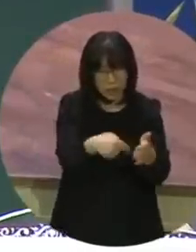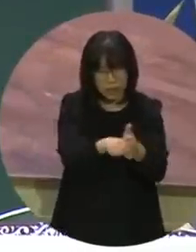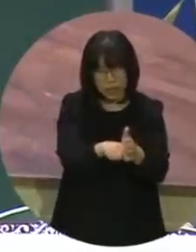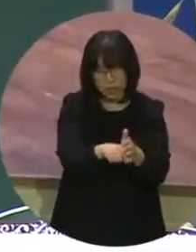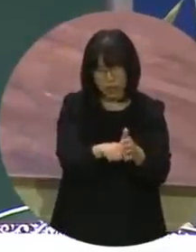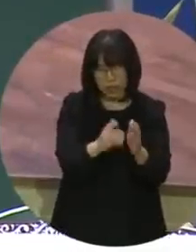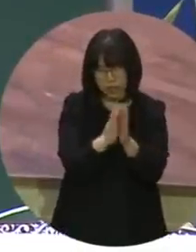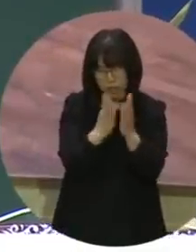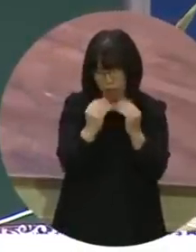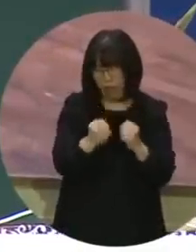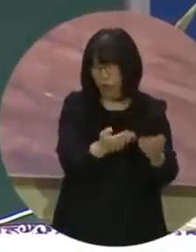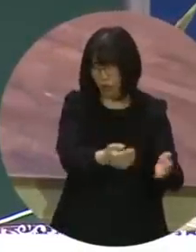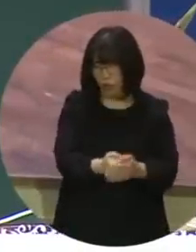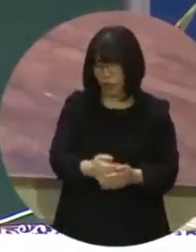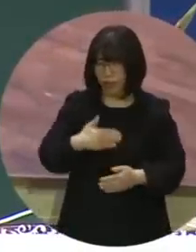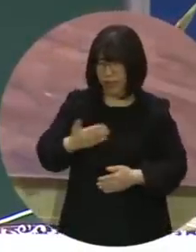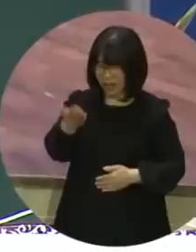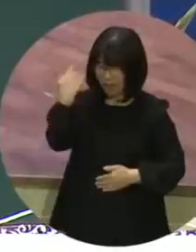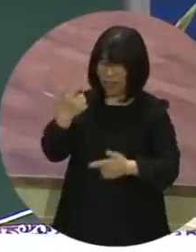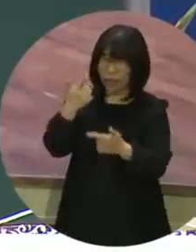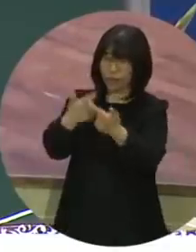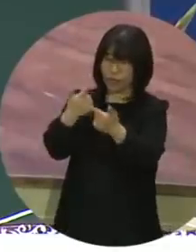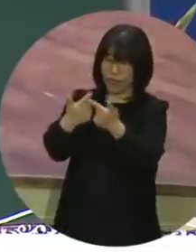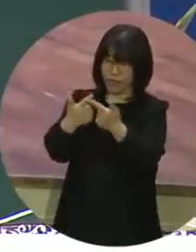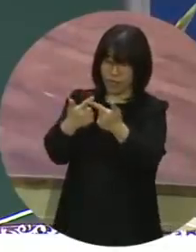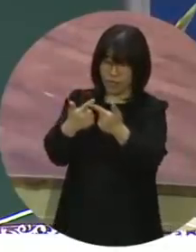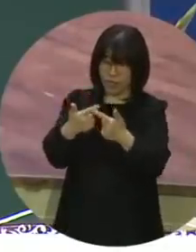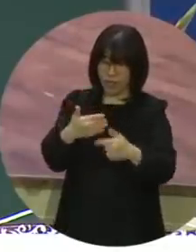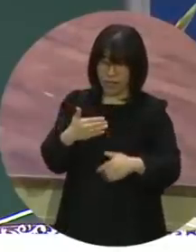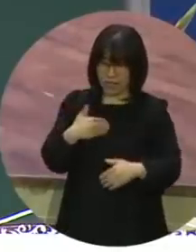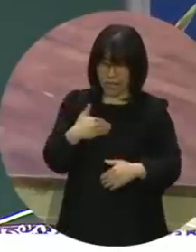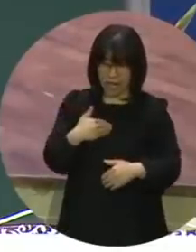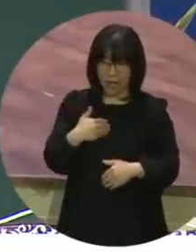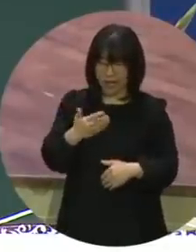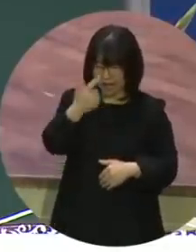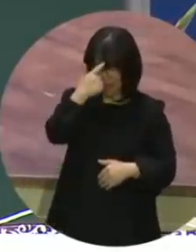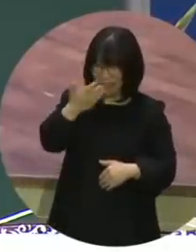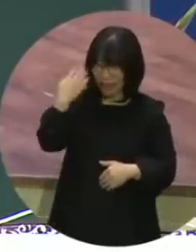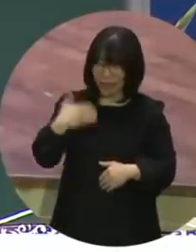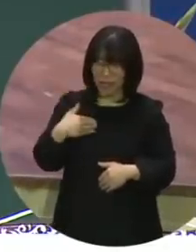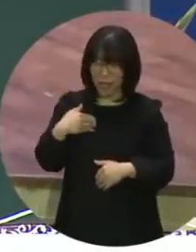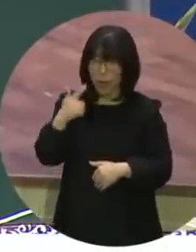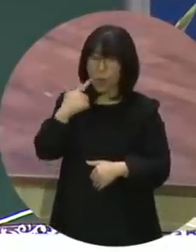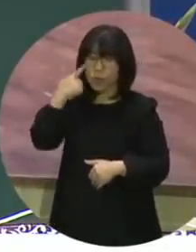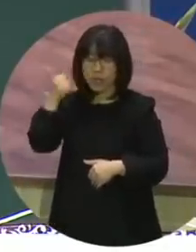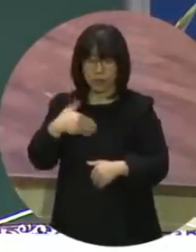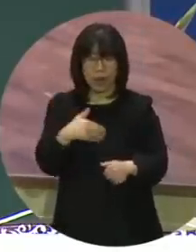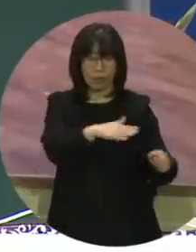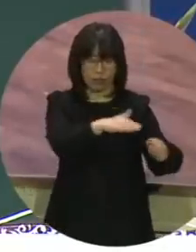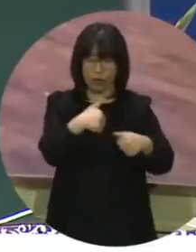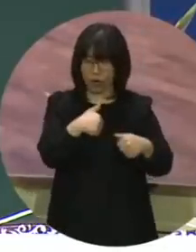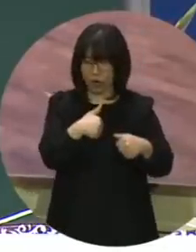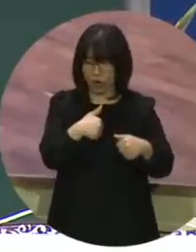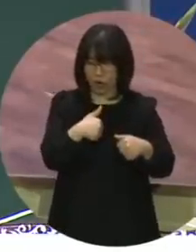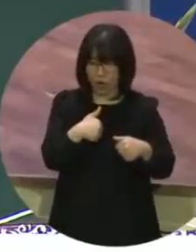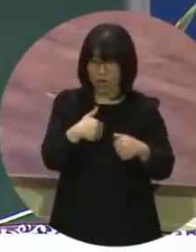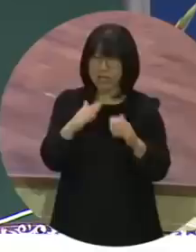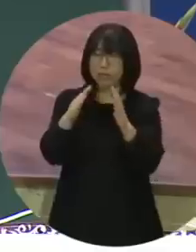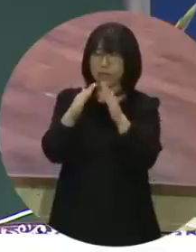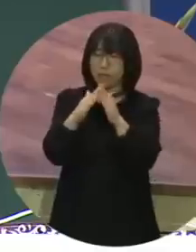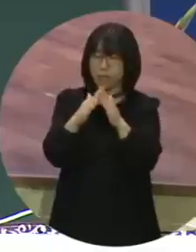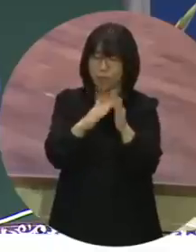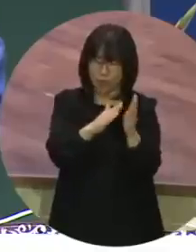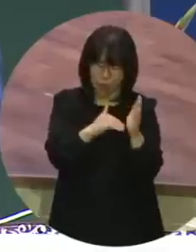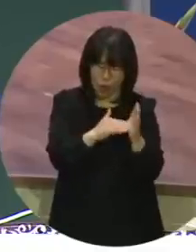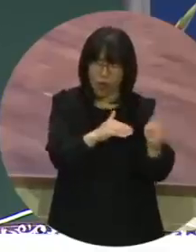명인데 한 우리 정필도 목사 내만 불러요. 정 목사 보세요. 자 집에 밤 유일한 사람 아무도